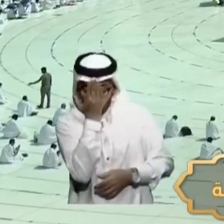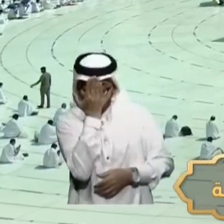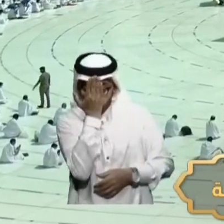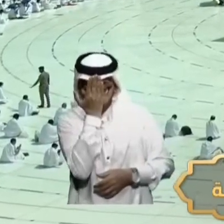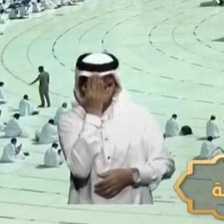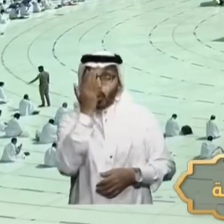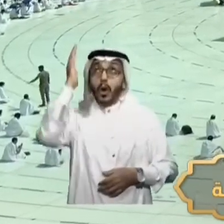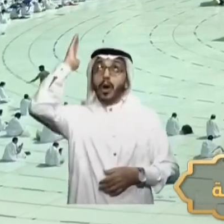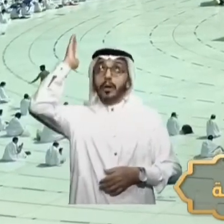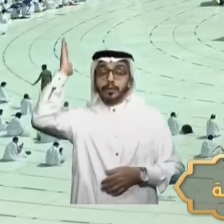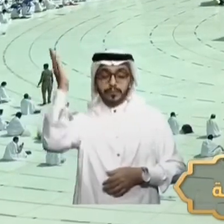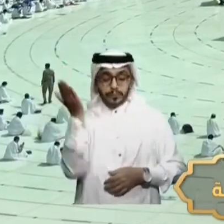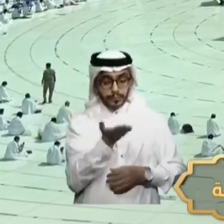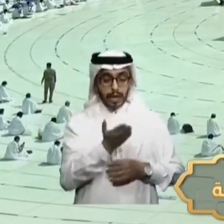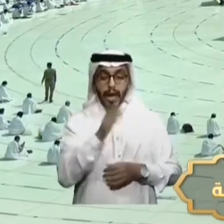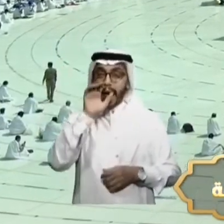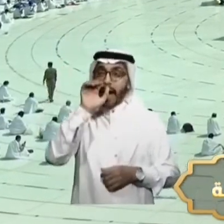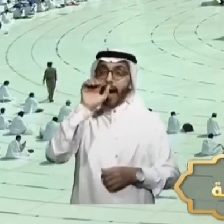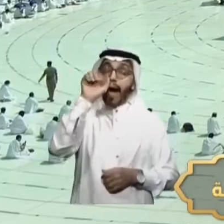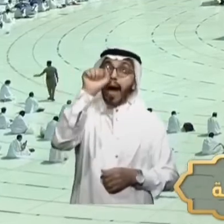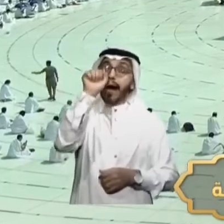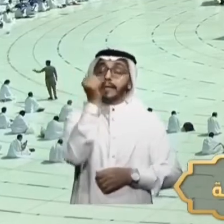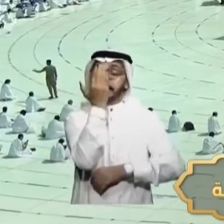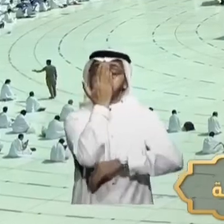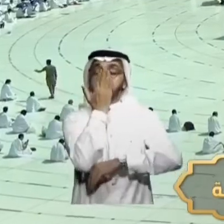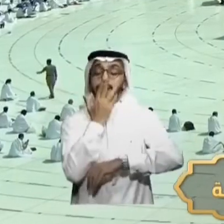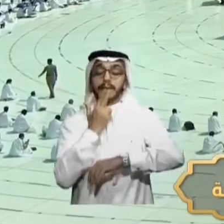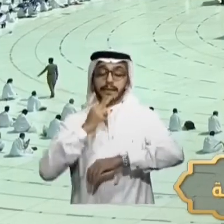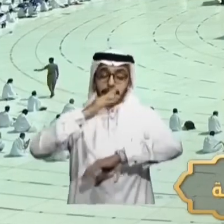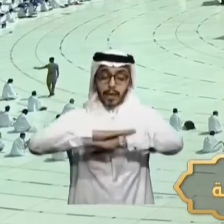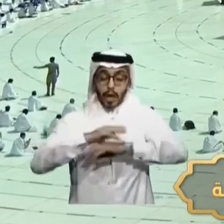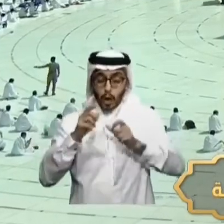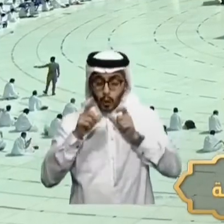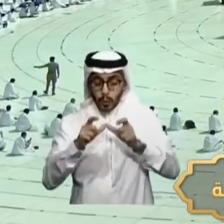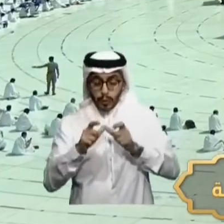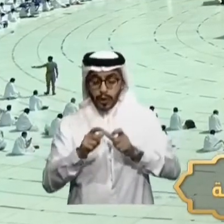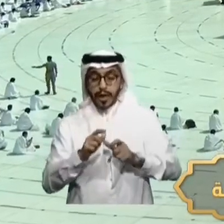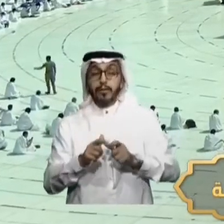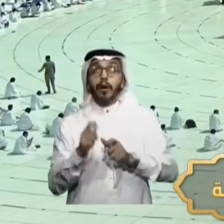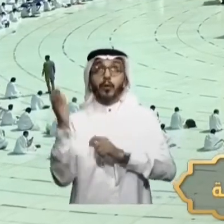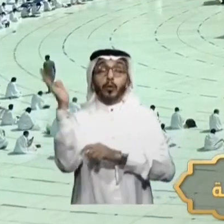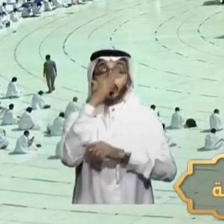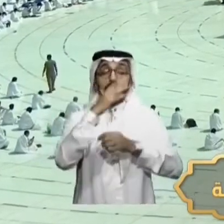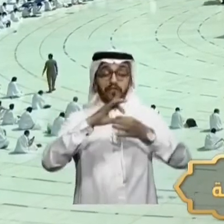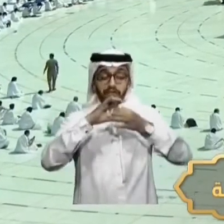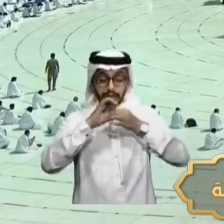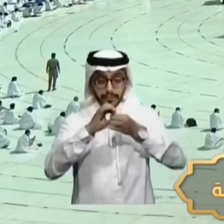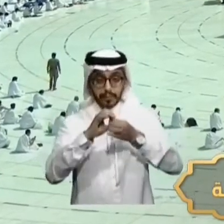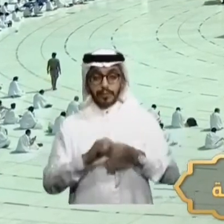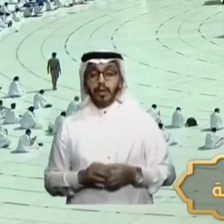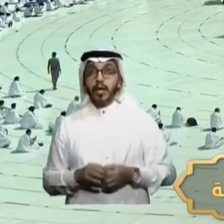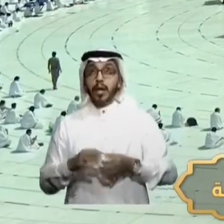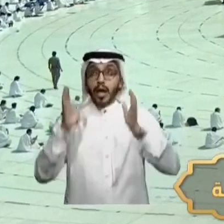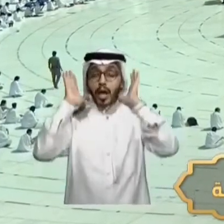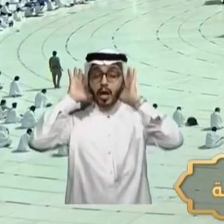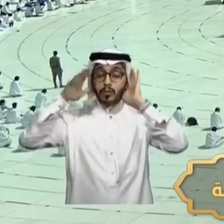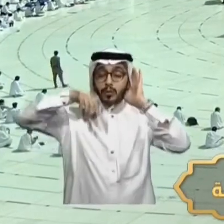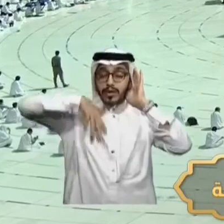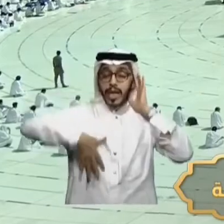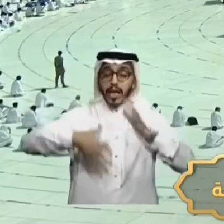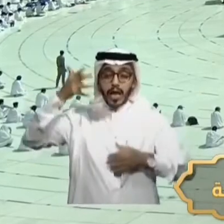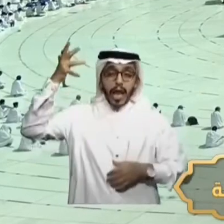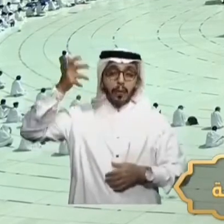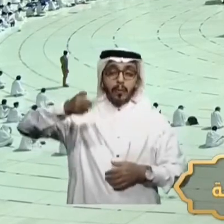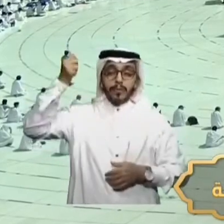عبد الله ورسوله، خص بالمقام المحمود والحوض المورود واللواء المعقود. اللهم فيا رب